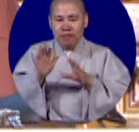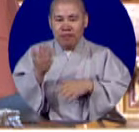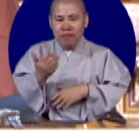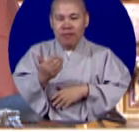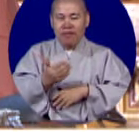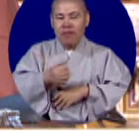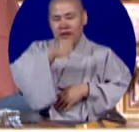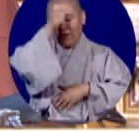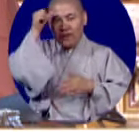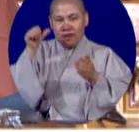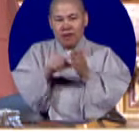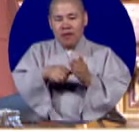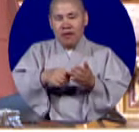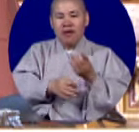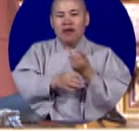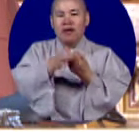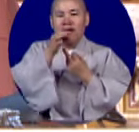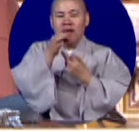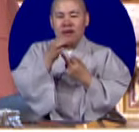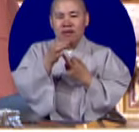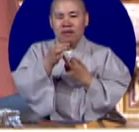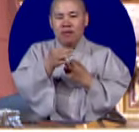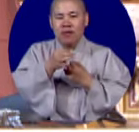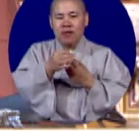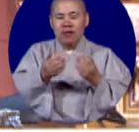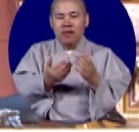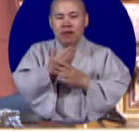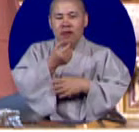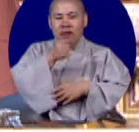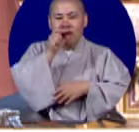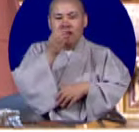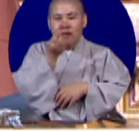그 인생이라는 게 아침에 맺힌 이슬방울과 같다.